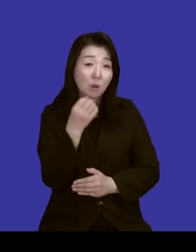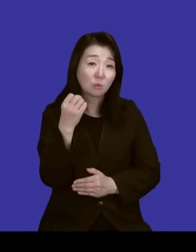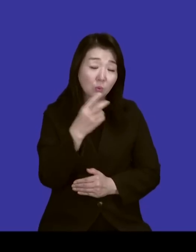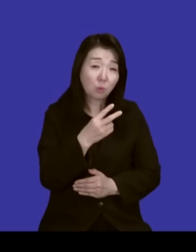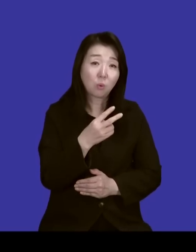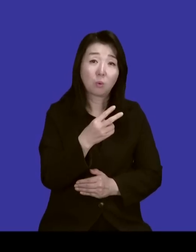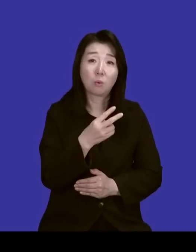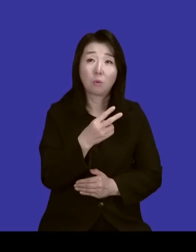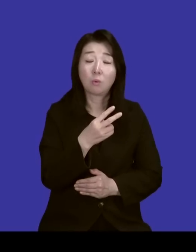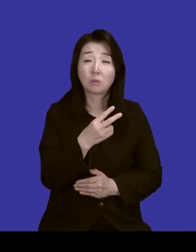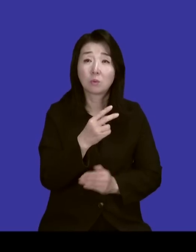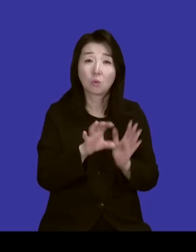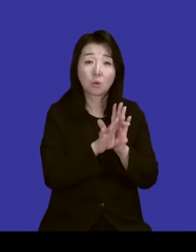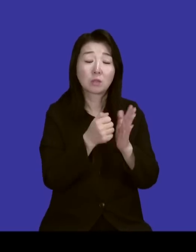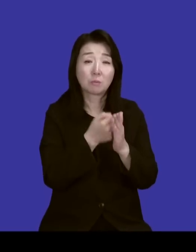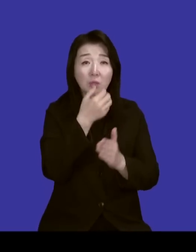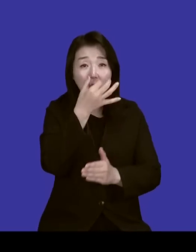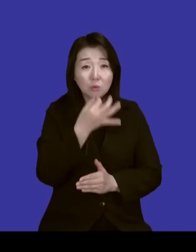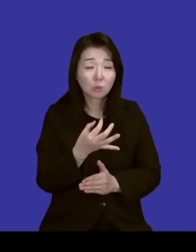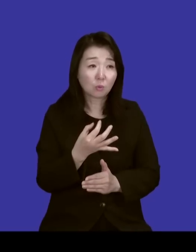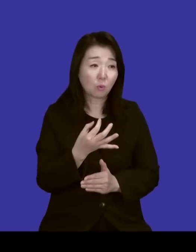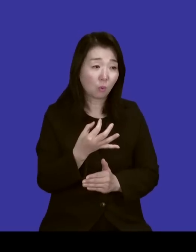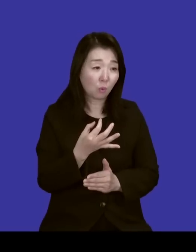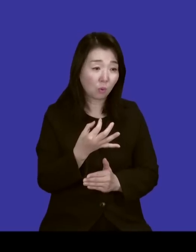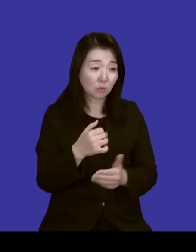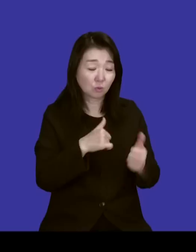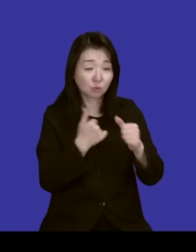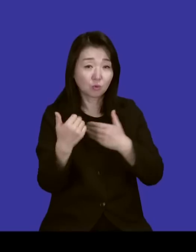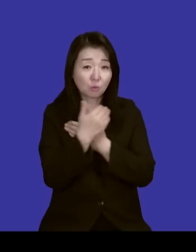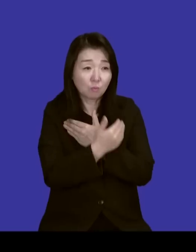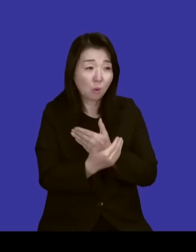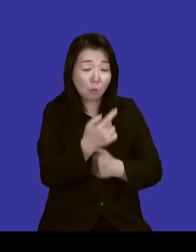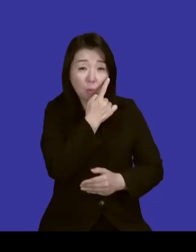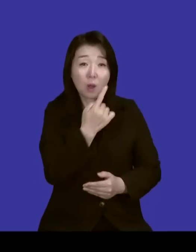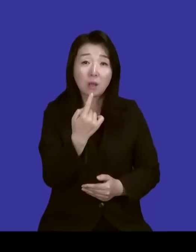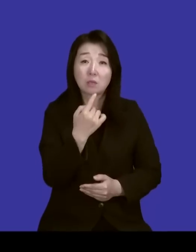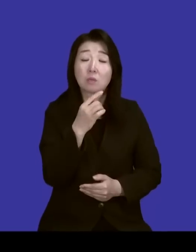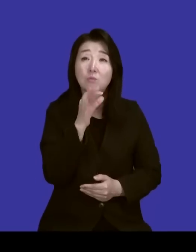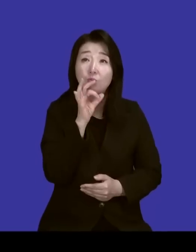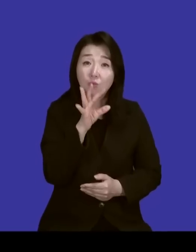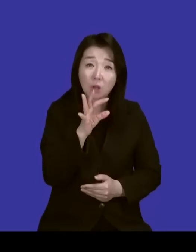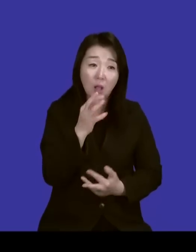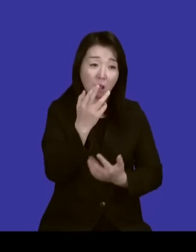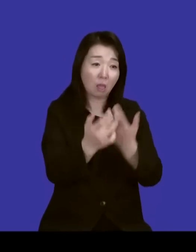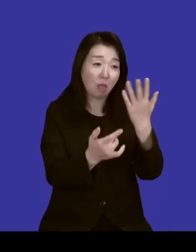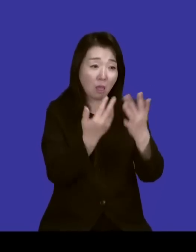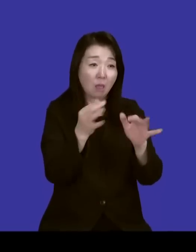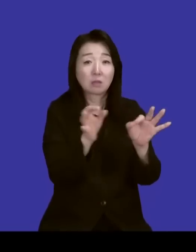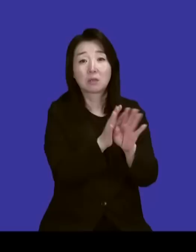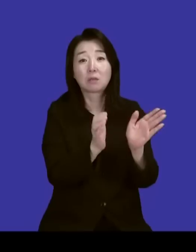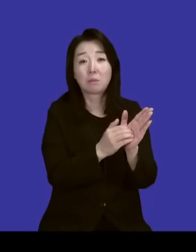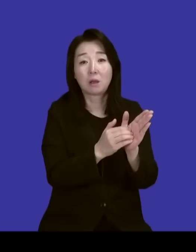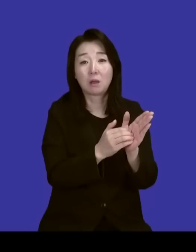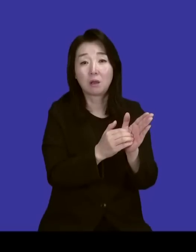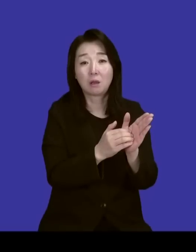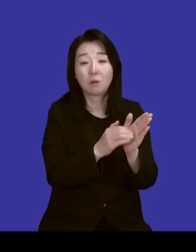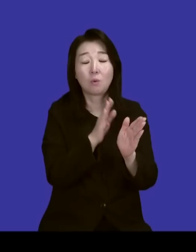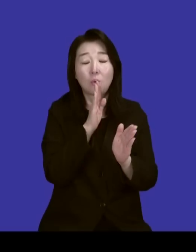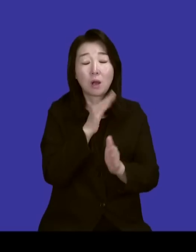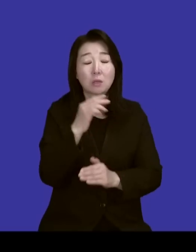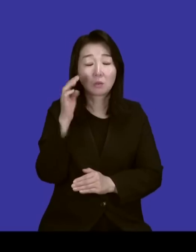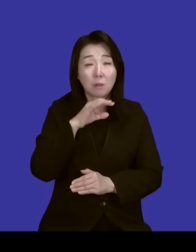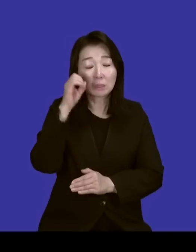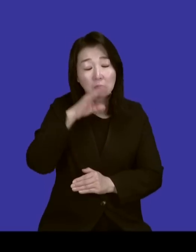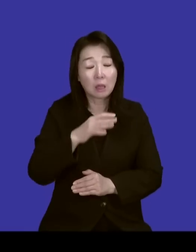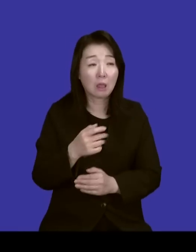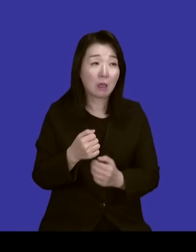시신조차 확인도 할 수 없고 격리해서 그냥 불태워 화장을 해버리고 맞아요. 정말 별의별 경우로 생이별, 정말 말 그대로 생이별을 한 그렇습니다.